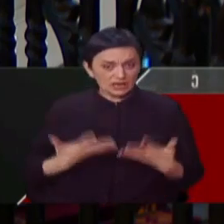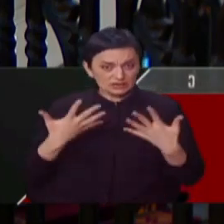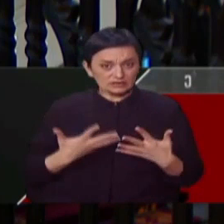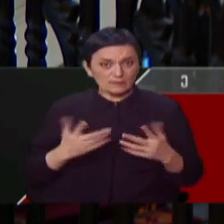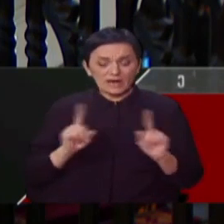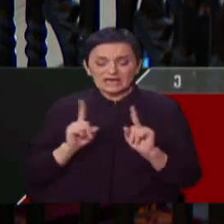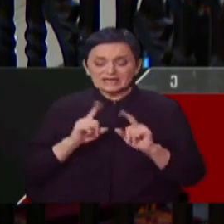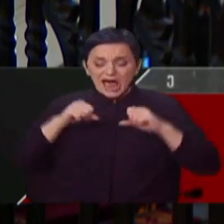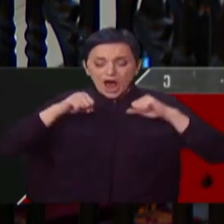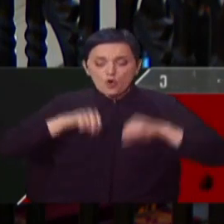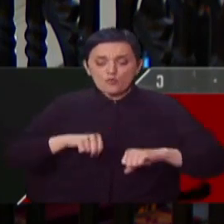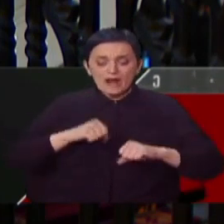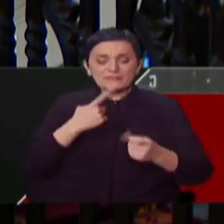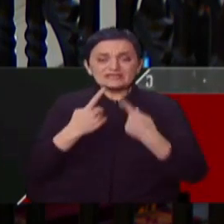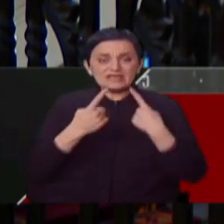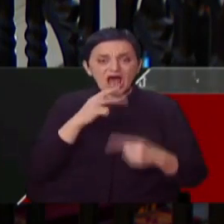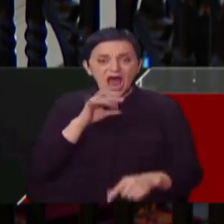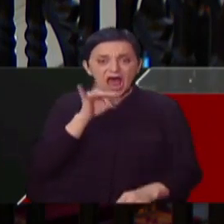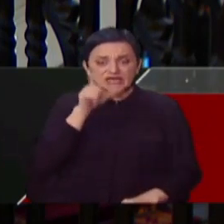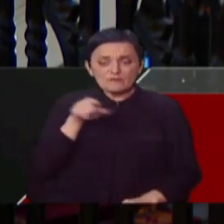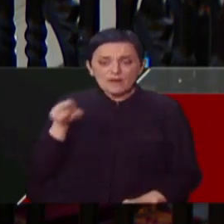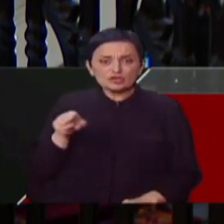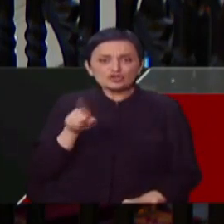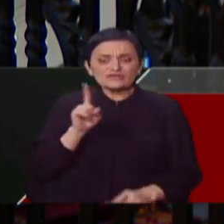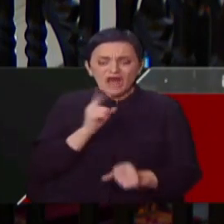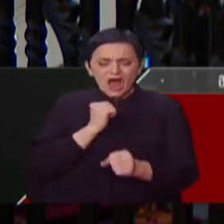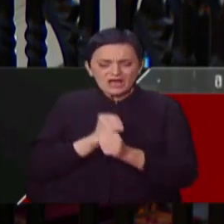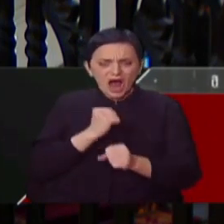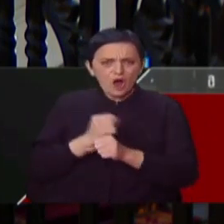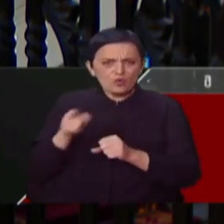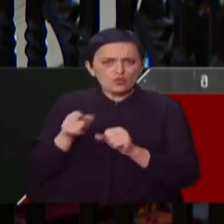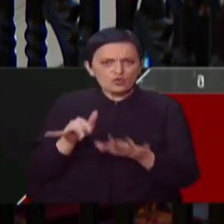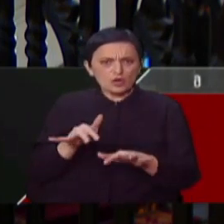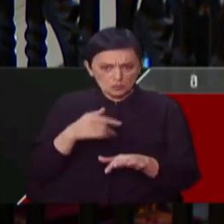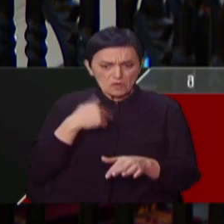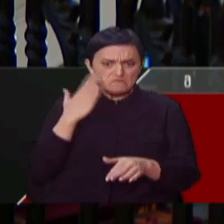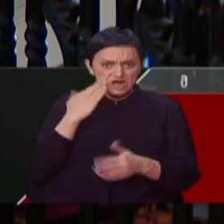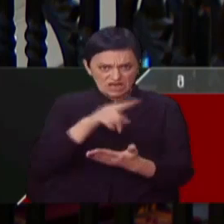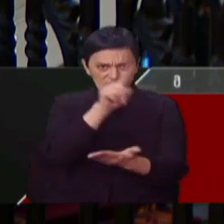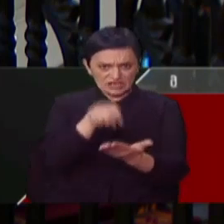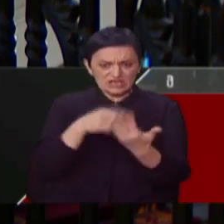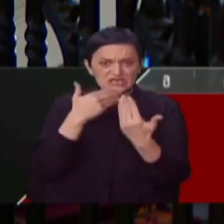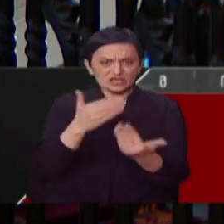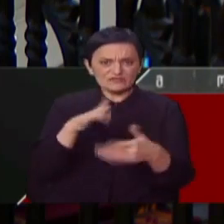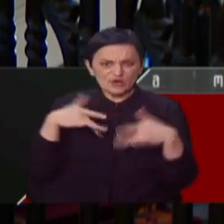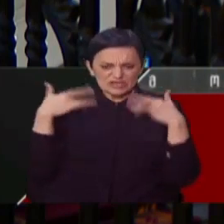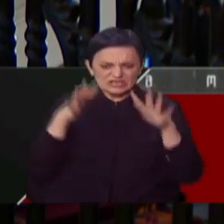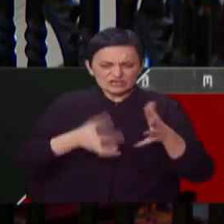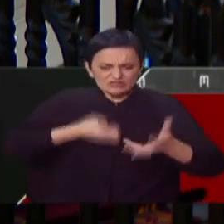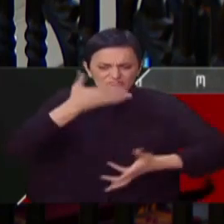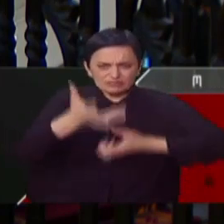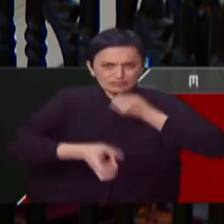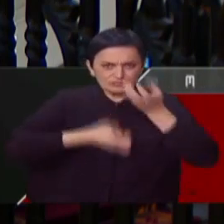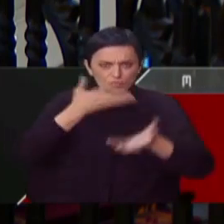რა უფლებით საუბრობს ირაკლი ღარიბაშვილი, რა გაუკეთებია? მართლა უსვამ კითხავს, რომ ეს სიძულვილი ანთხიოს